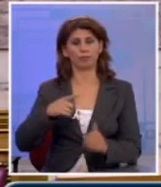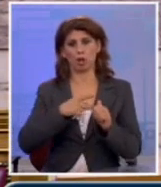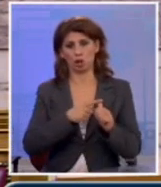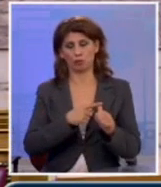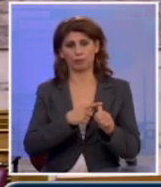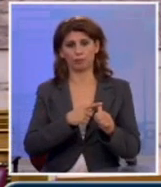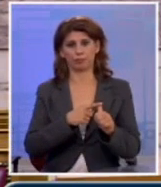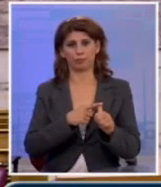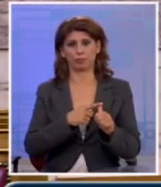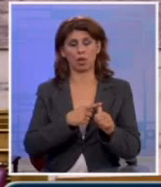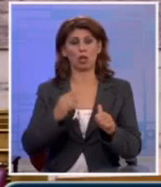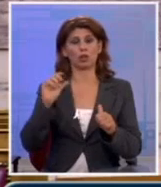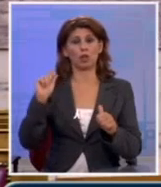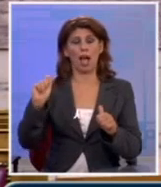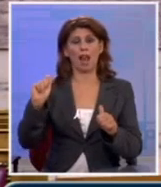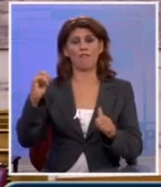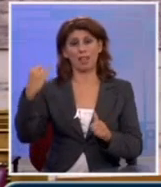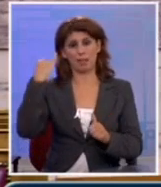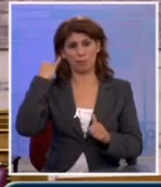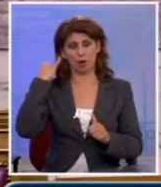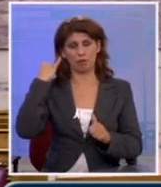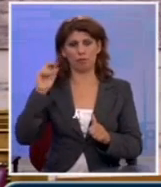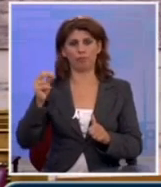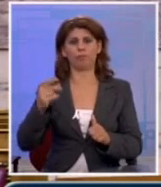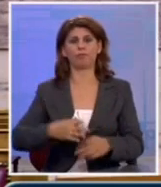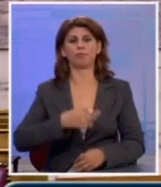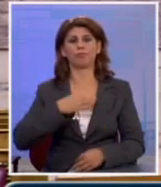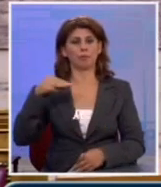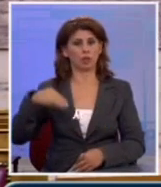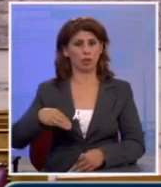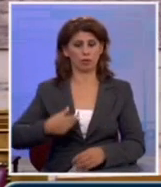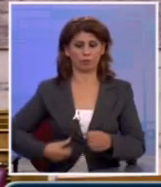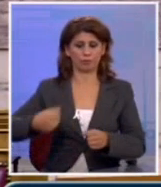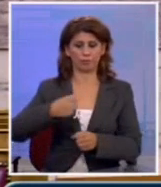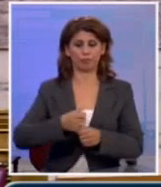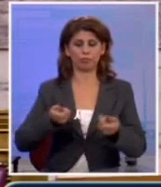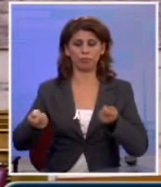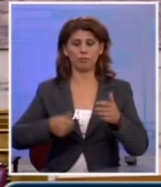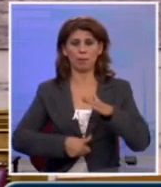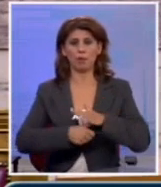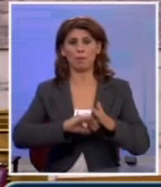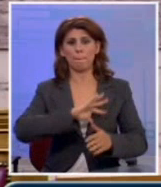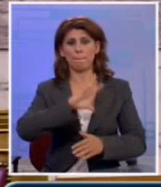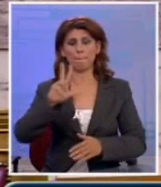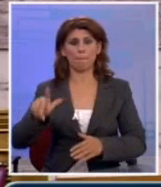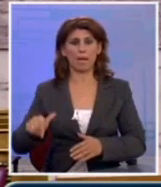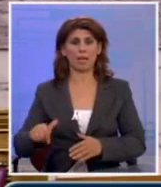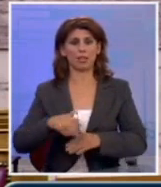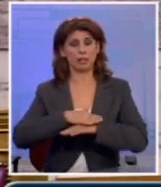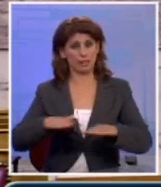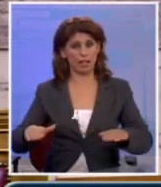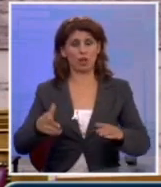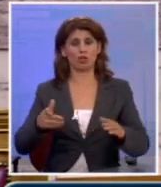μεν τον πρώτο αντιπρόεδρο της Βουλής, τον κύριο Μητρόπουλο, να προεδρεύσει μέχρι την κήρυξη του πέρατος